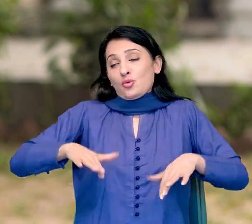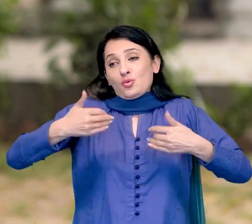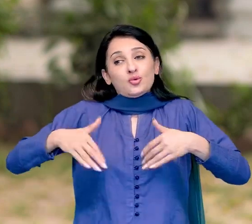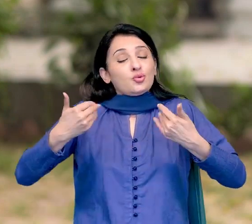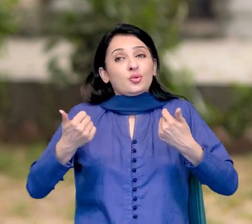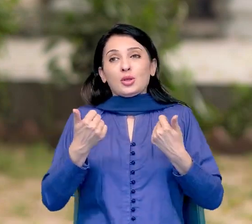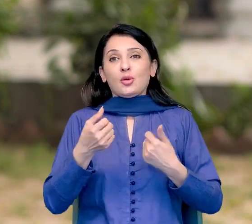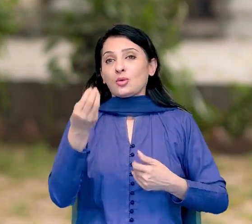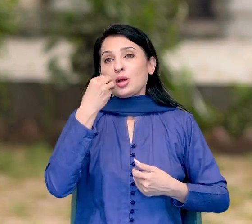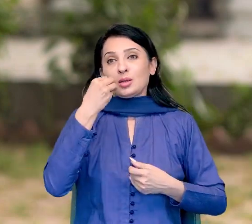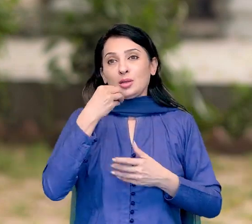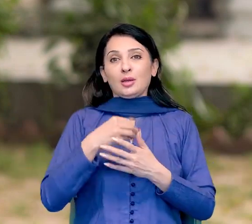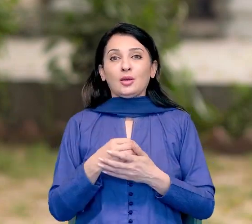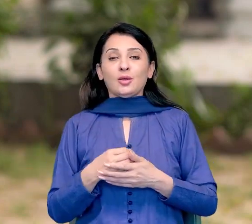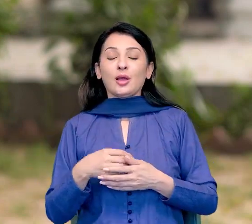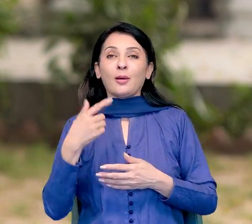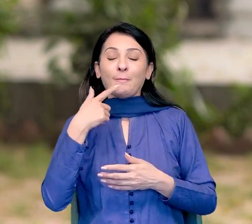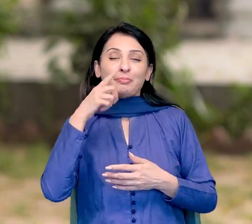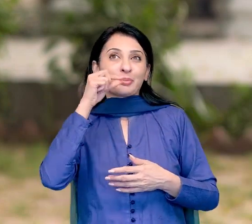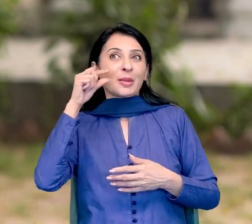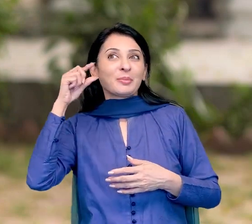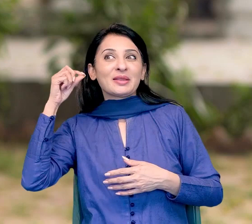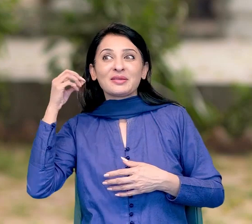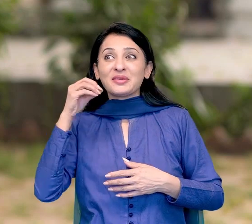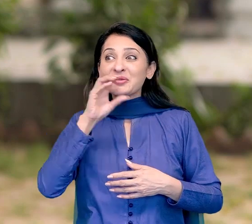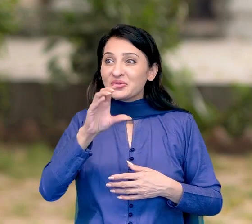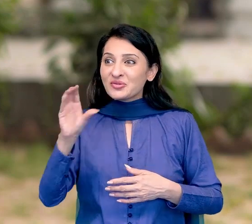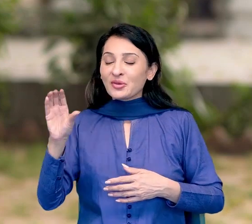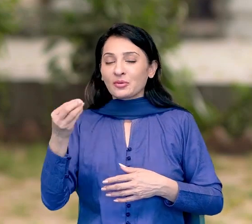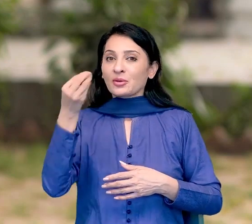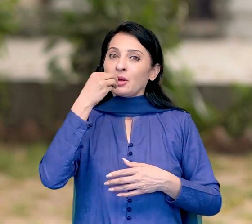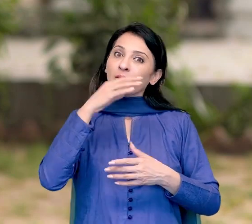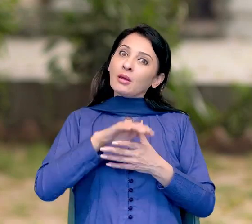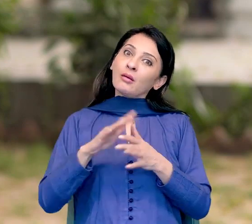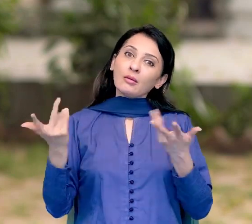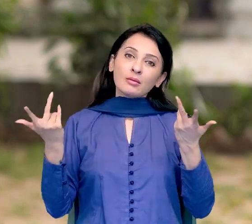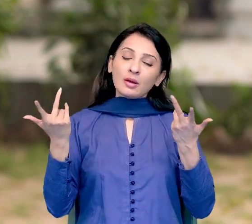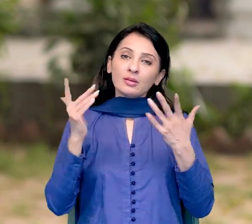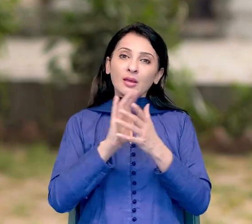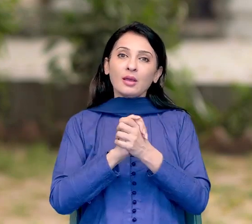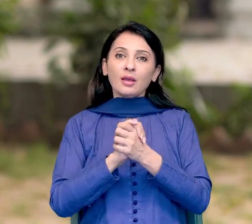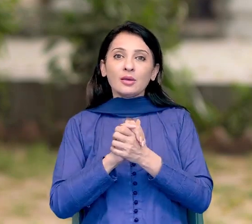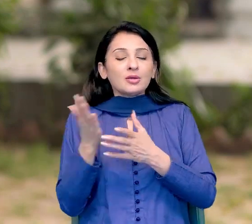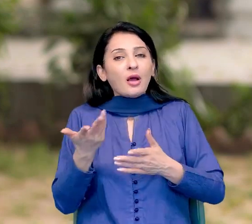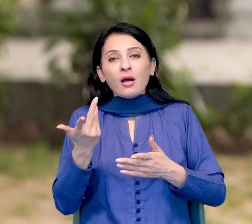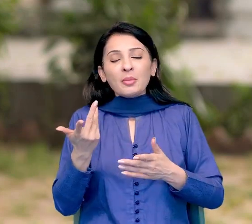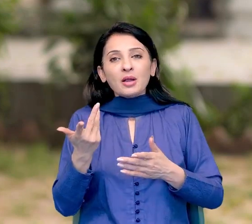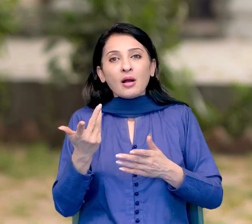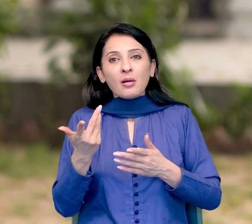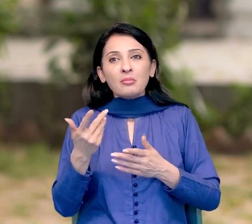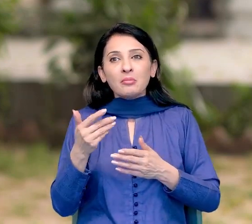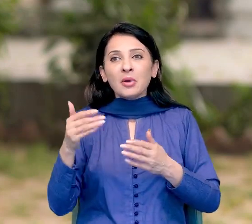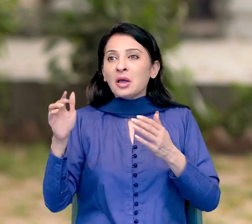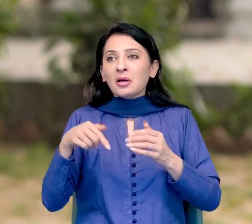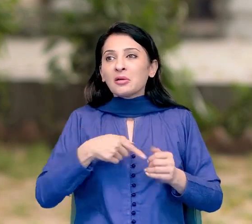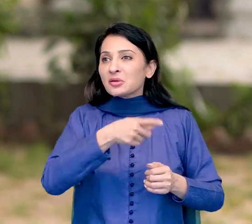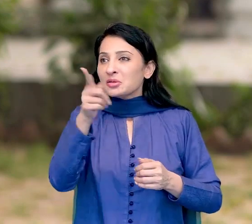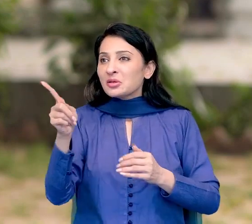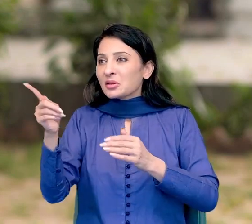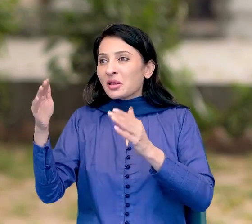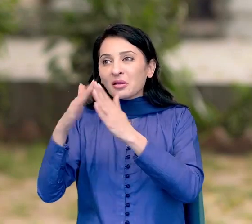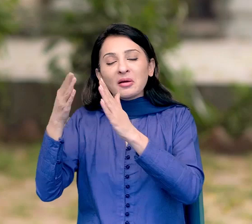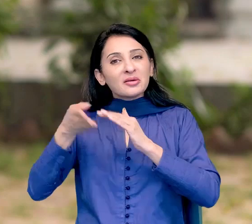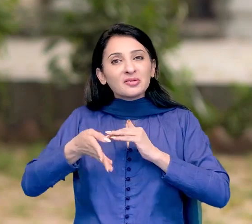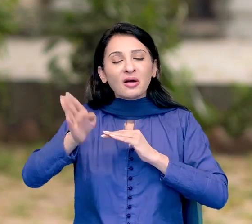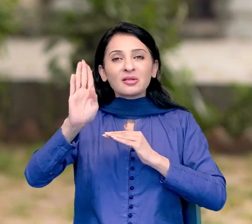ہیں. ہم منہ کے ذائقے کے لیے کھاتے ہیں because it is pleasurable. We eat and cook to show love for other people. ہم کسی کے گھر